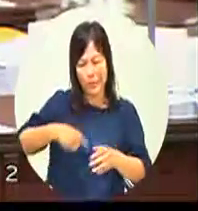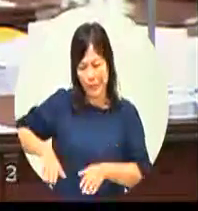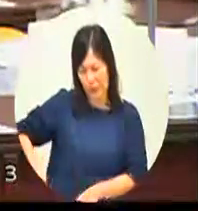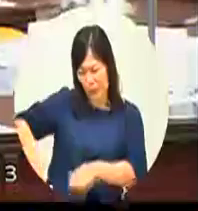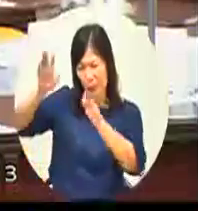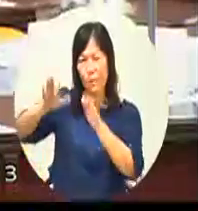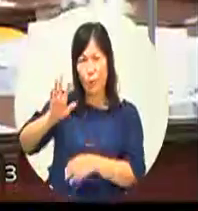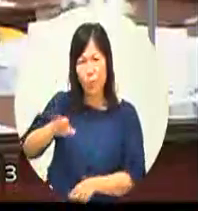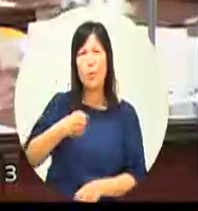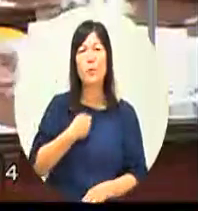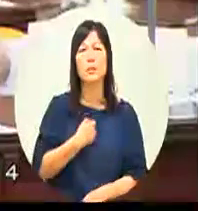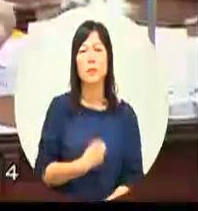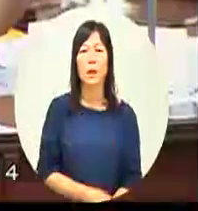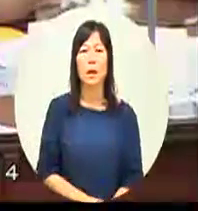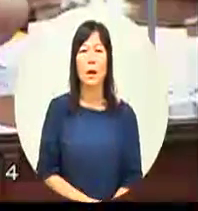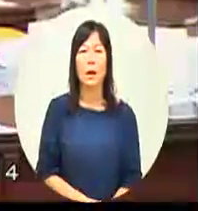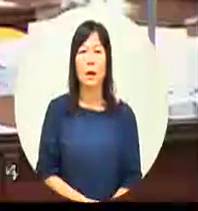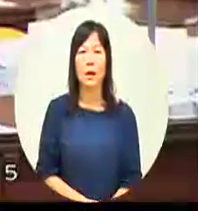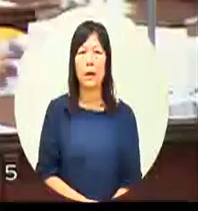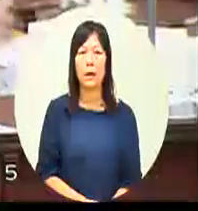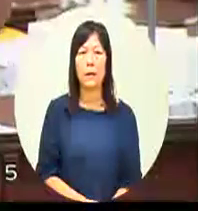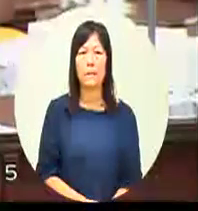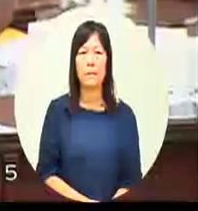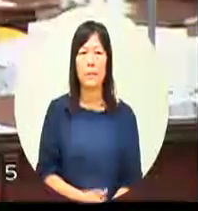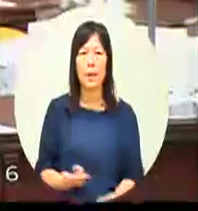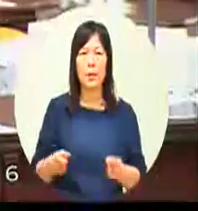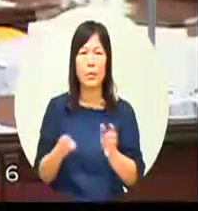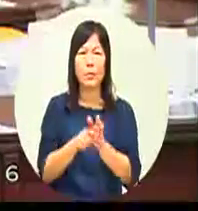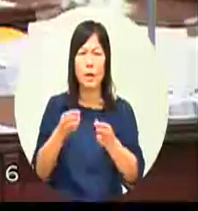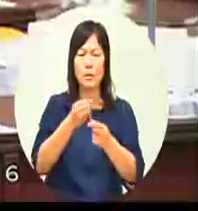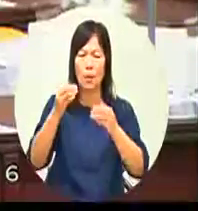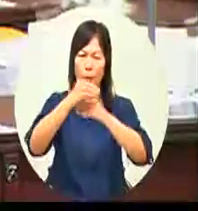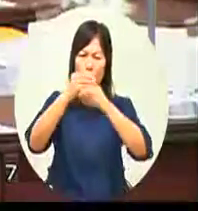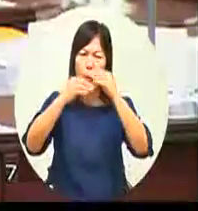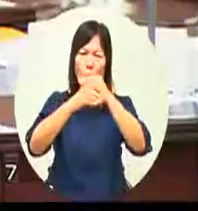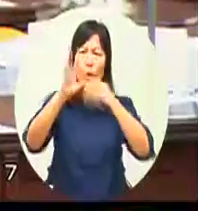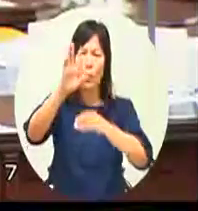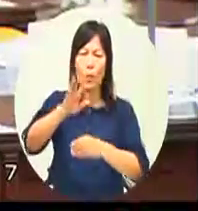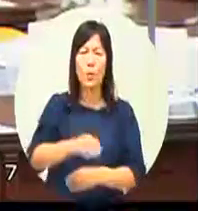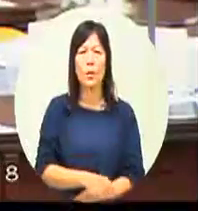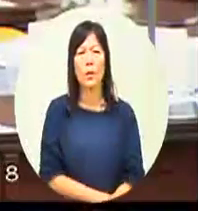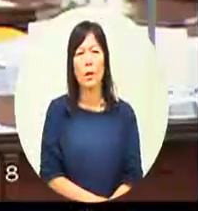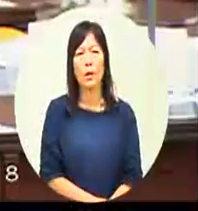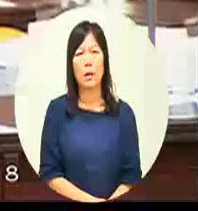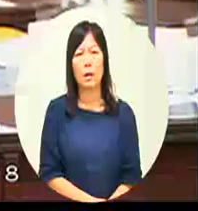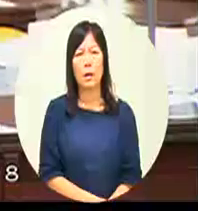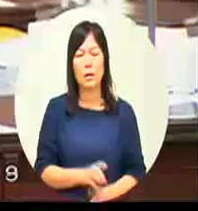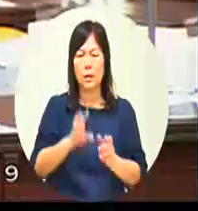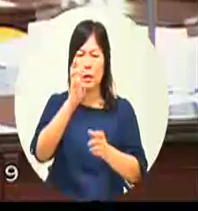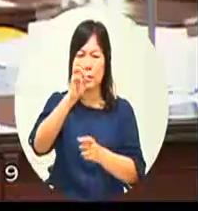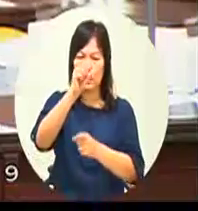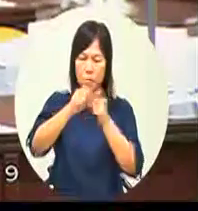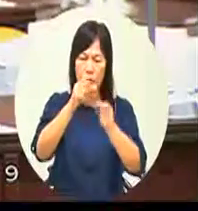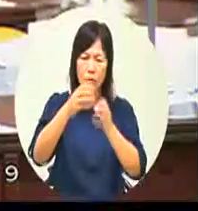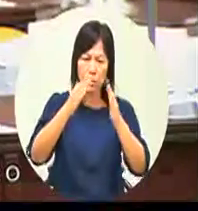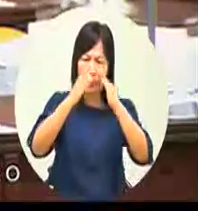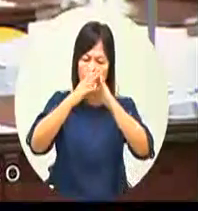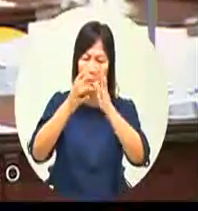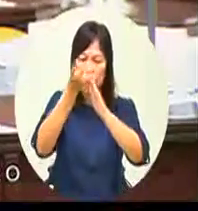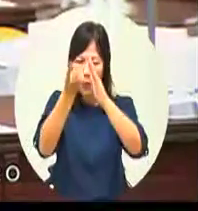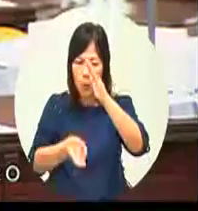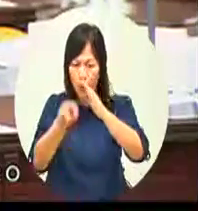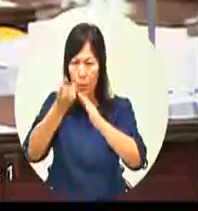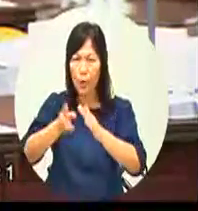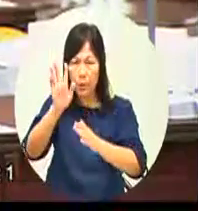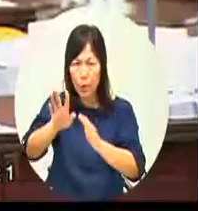个用伊个临时预住的起来用，什么贴起来嘛？哦，对不对？啊，所以咱讲个35年厝，对不对？漏水各方面漏